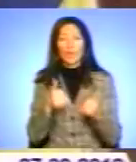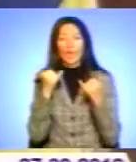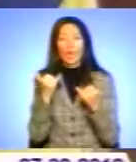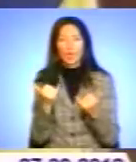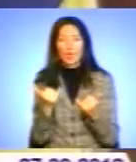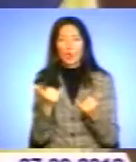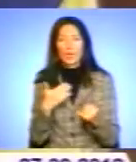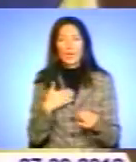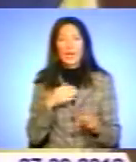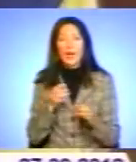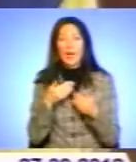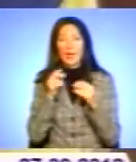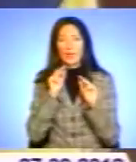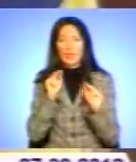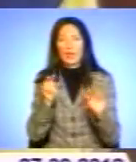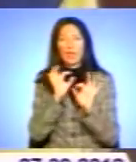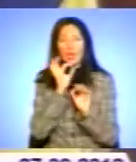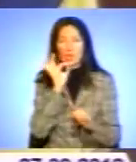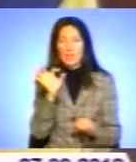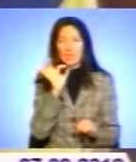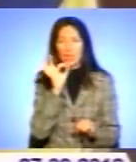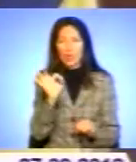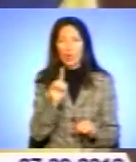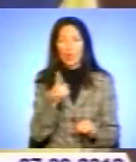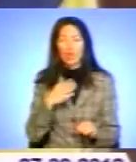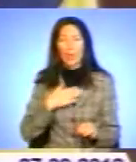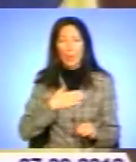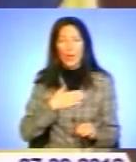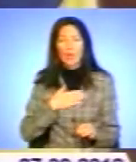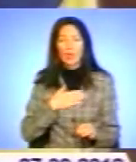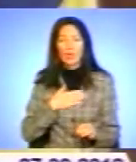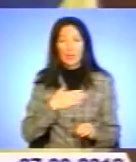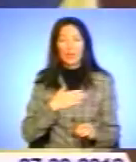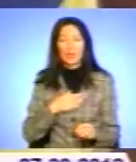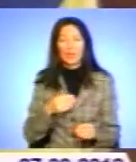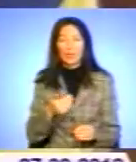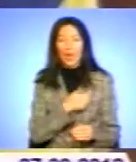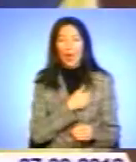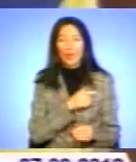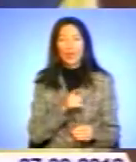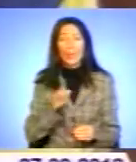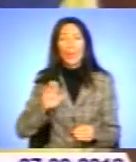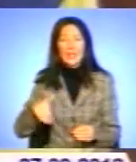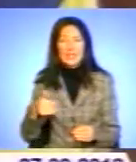сьогодні я відверто скажу, що ми розраховуємо на те, що після